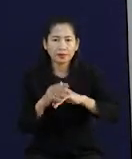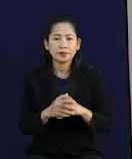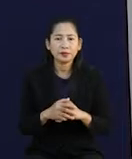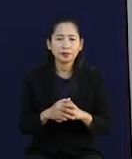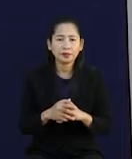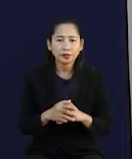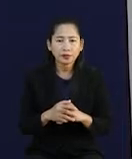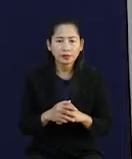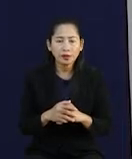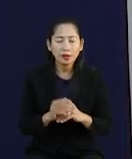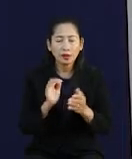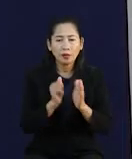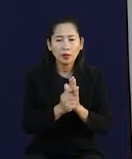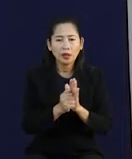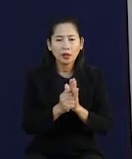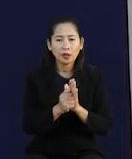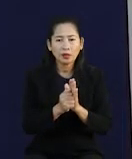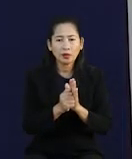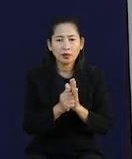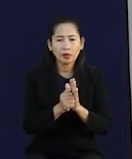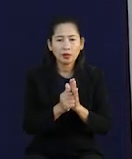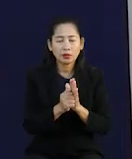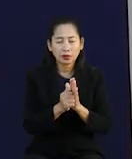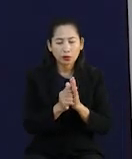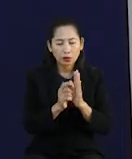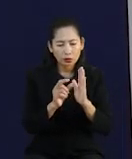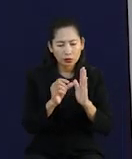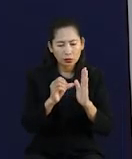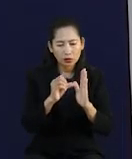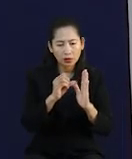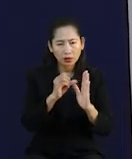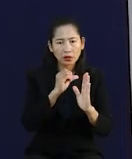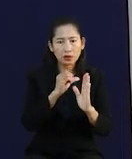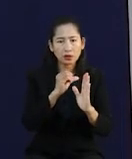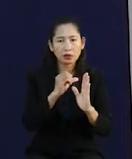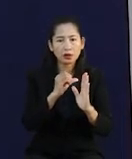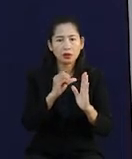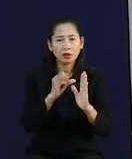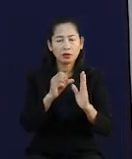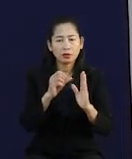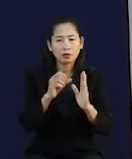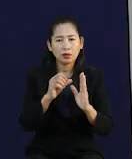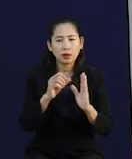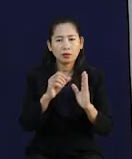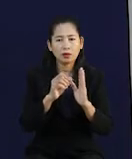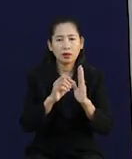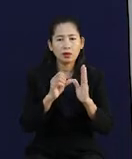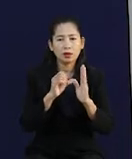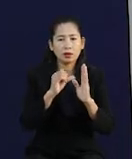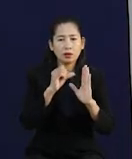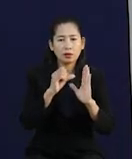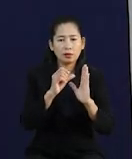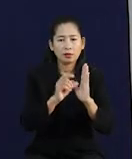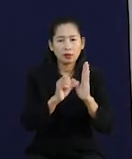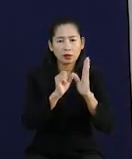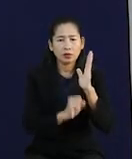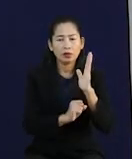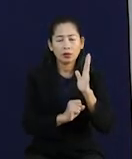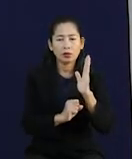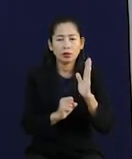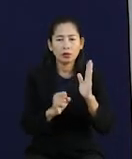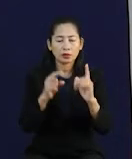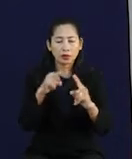ọc ní. Vậy nó con bắt tư khẳng ná con chà. Con bắt tư khẳng thấp bông, mà đo lấy cái con. Mà đo mân tì bẹt cổ mà